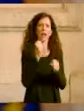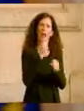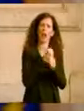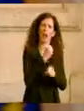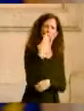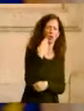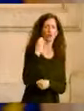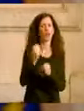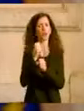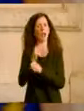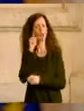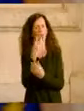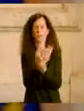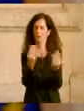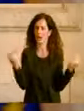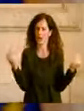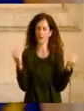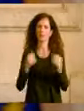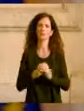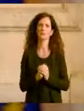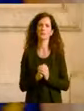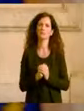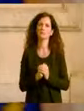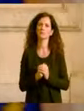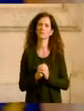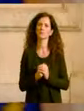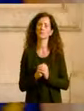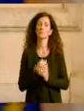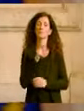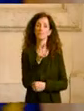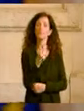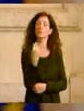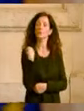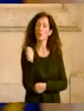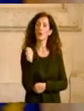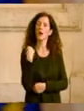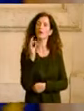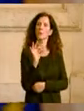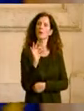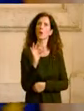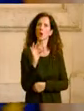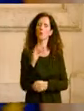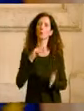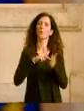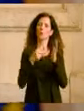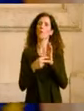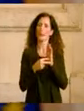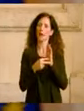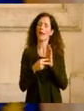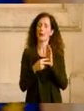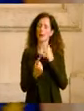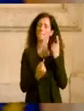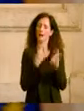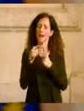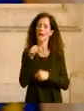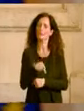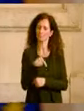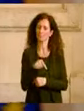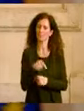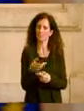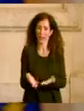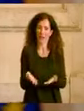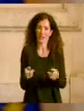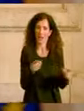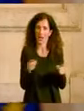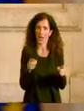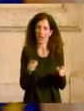lavoratori. Quello che però lei pone è un problema che guardi all'ordine del giorno. Lo affronteremo più specificamente nel